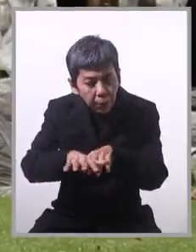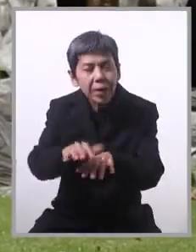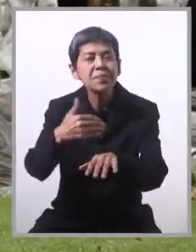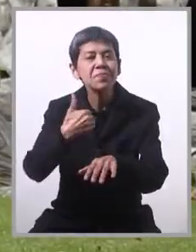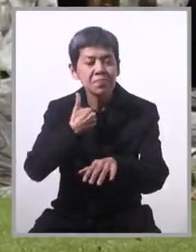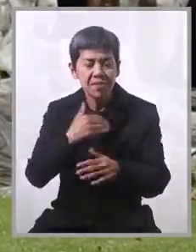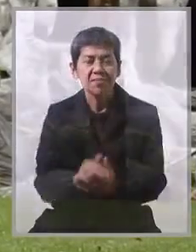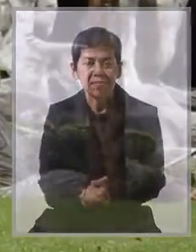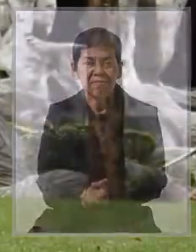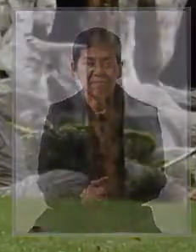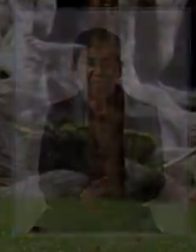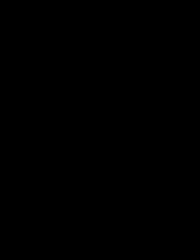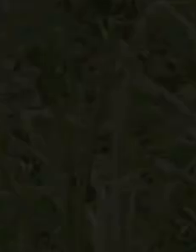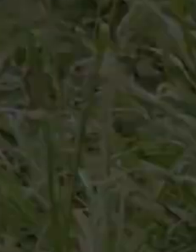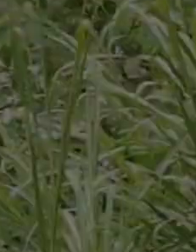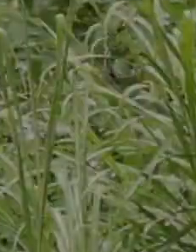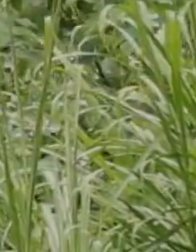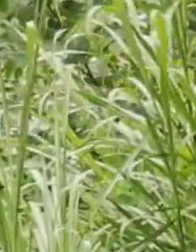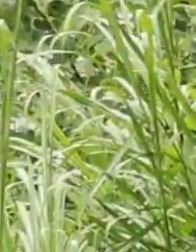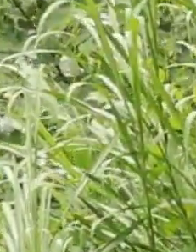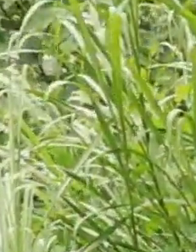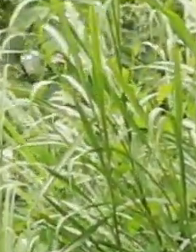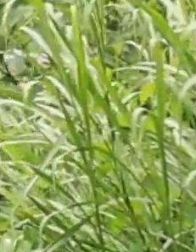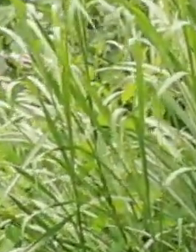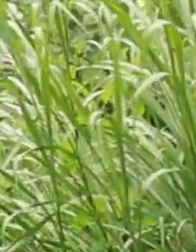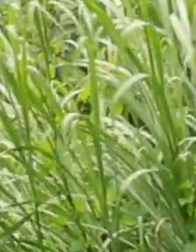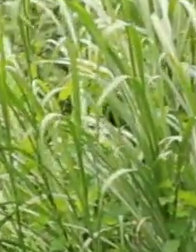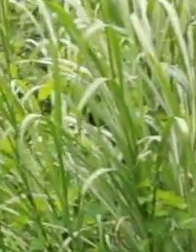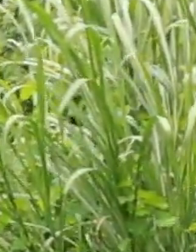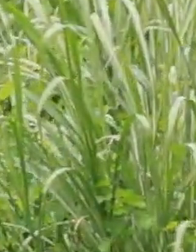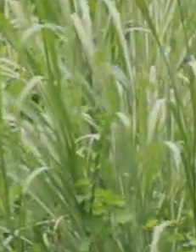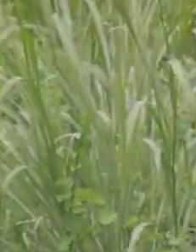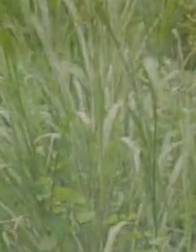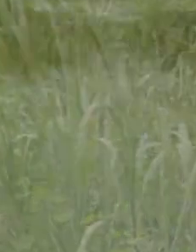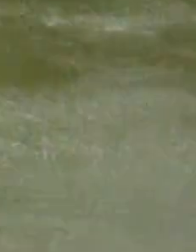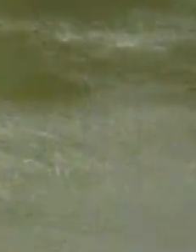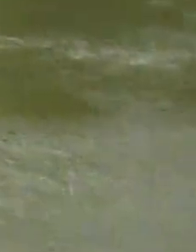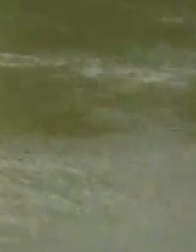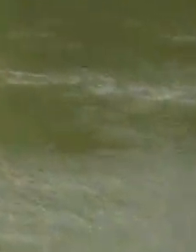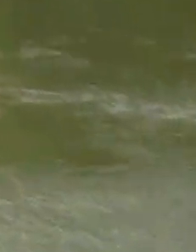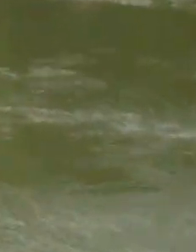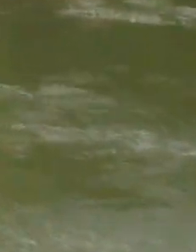มีน้ำเหมือนกัน ใช่ค่ะ